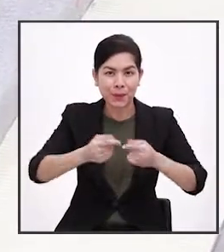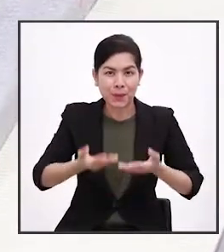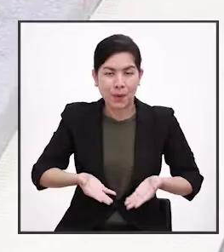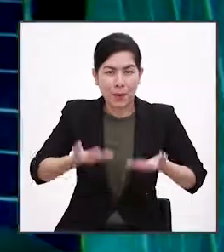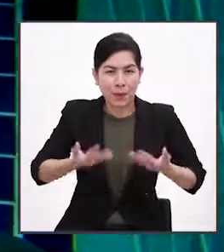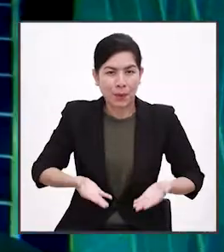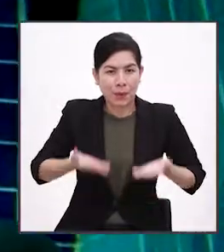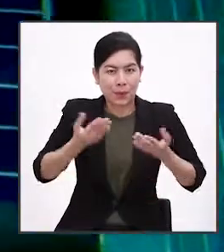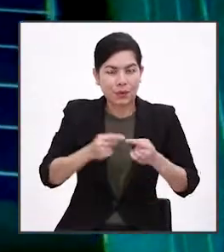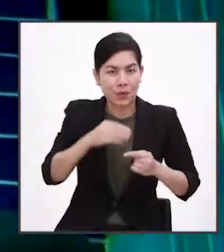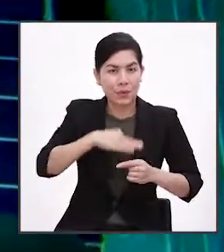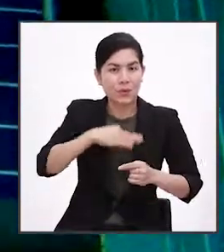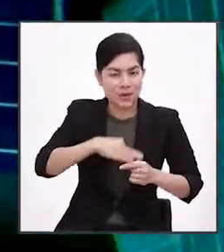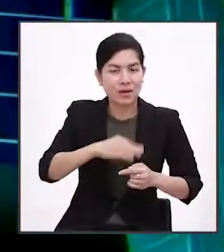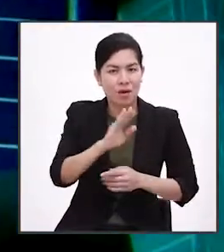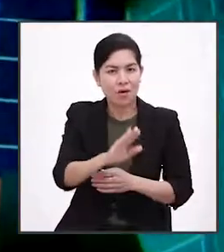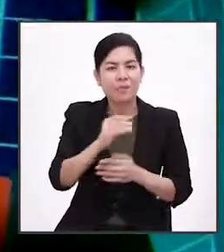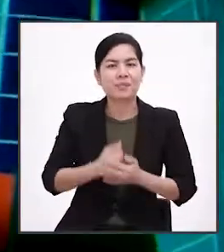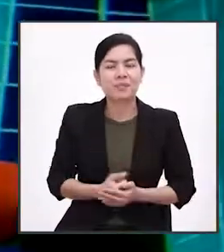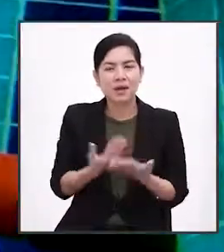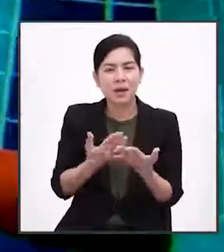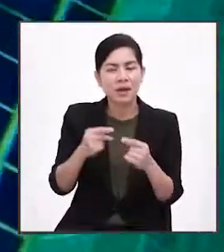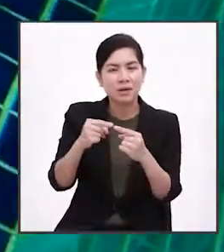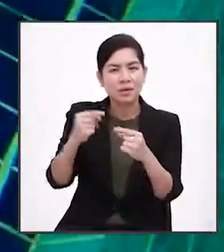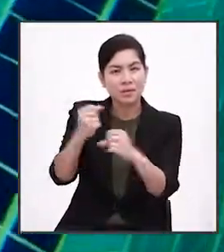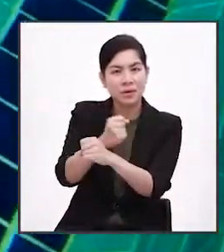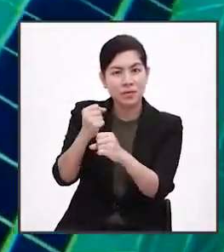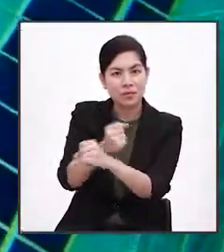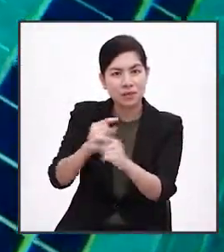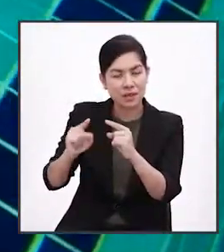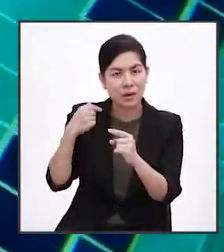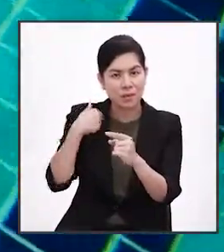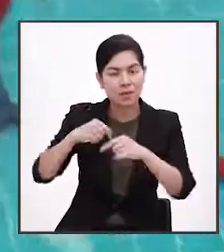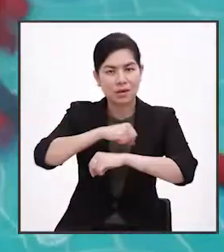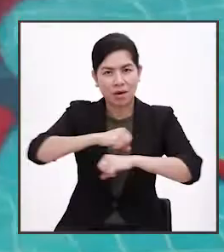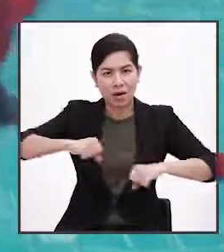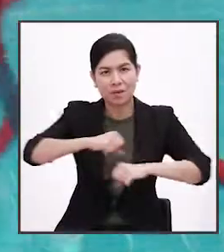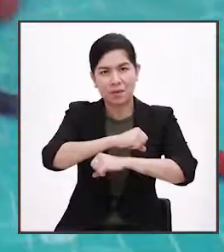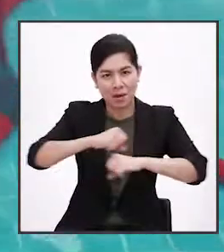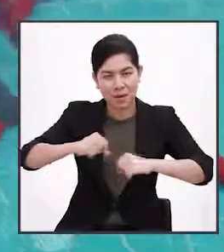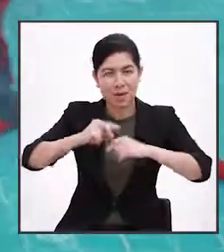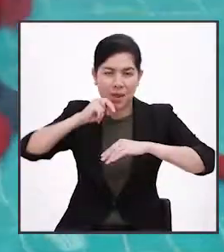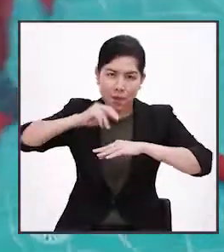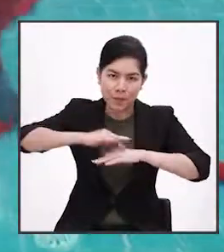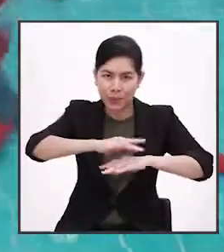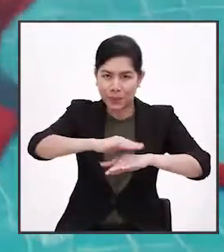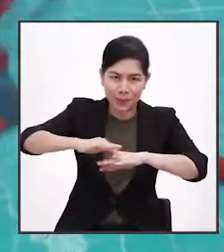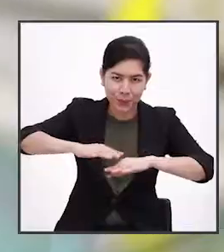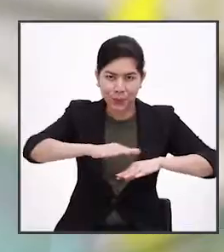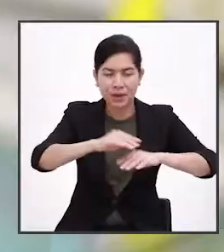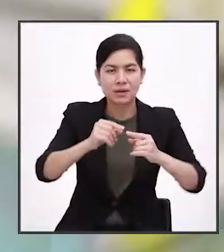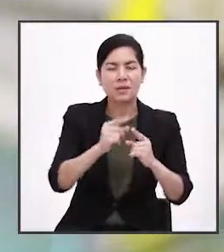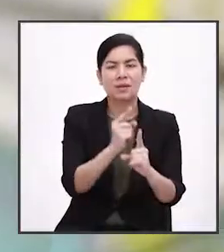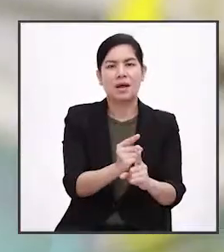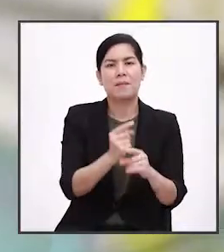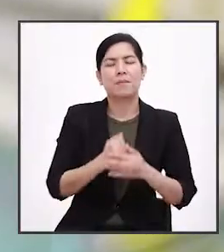มถึงการเรียกว่าการใช้ทักษะต่างๆในแง่ของการท่าออกกำลังกายกับการไหลของน้ำมาเกี่ยวข้องนะครับอันนี้ก็